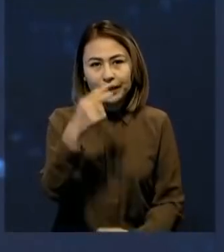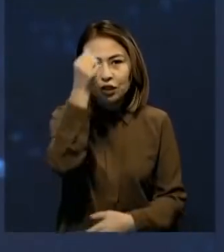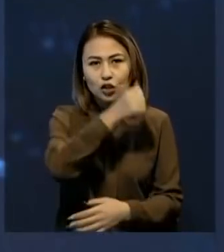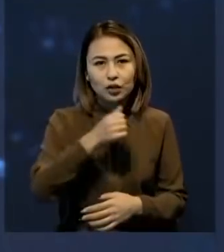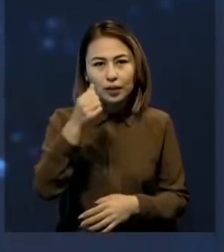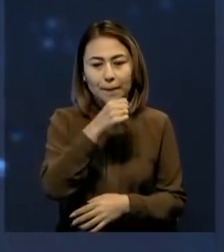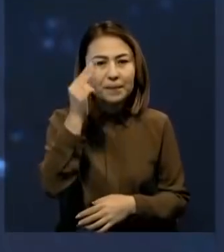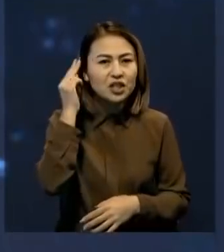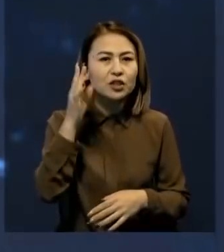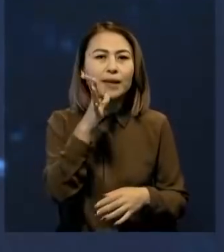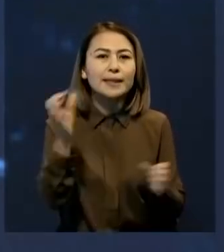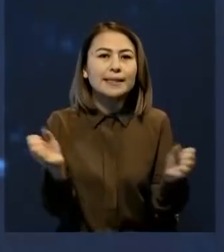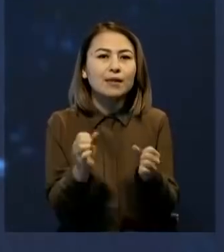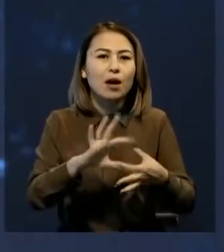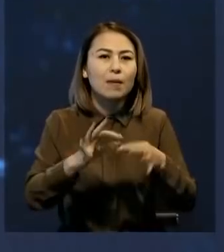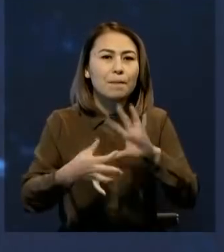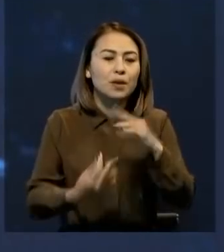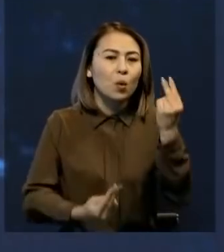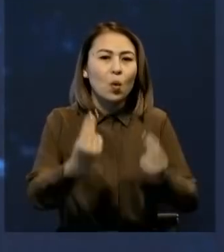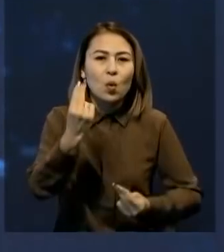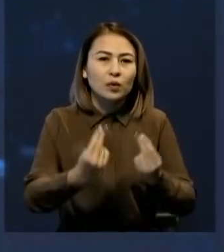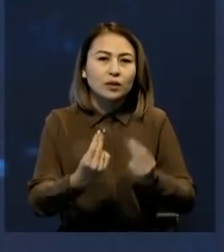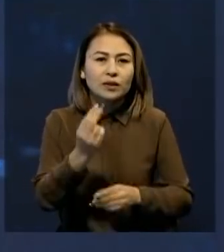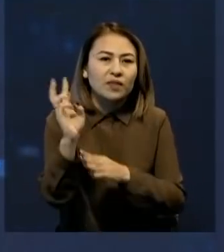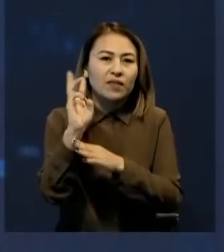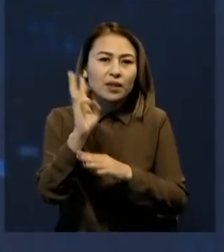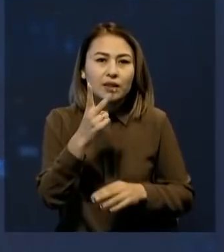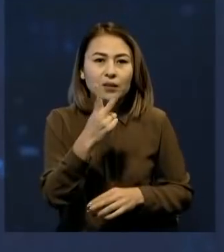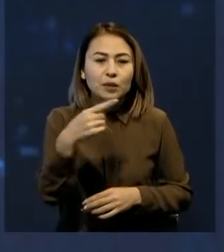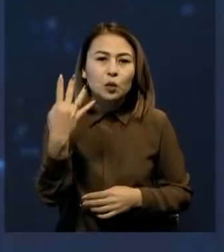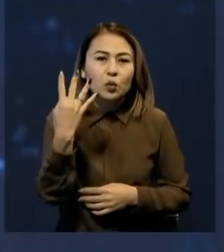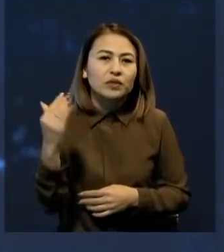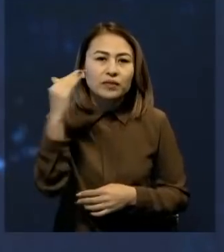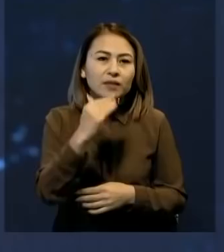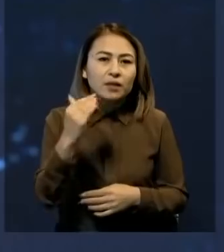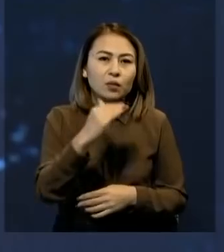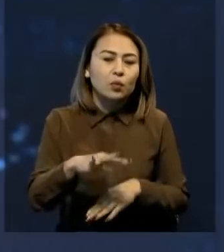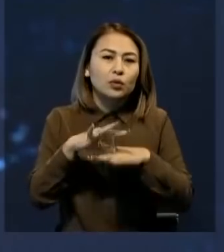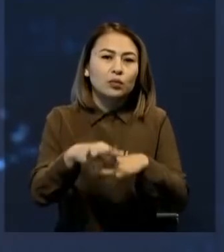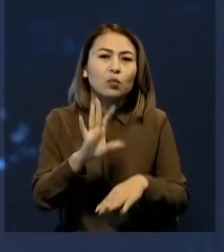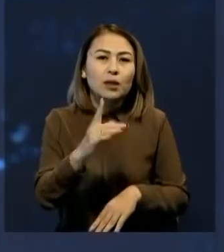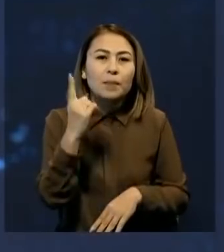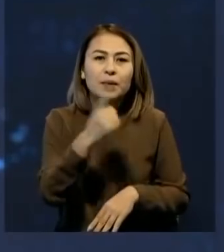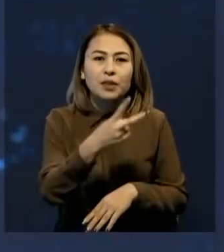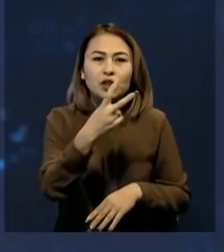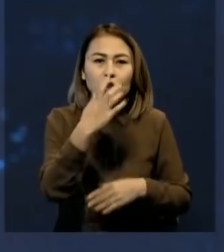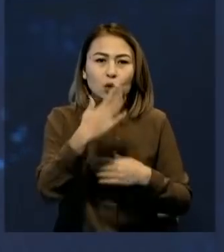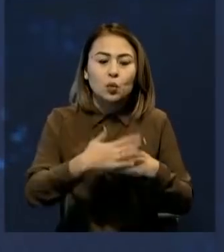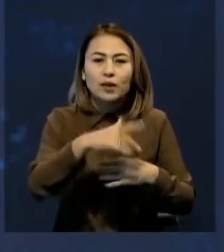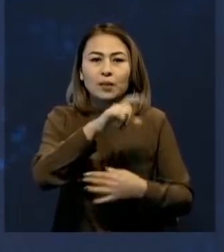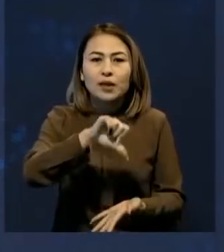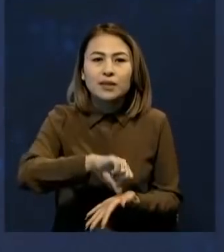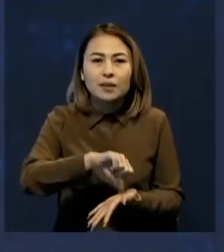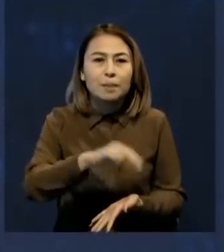Жылғы Бейжіңдегі қысқы олимпиада ойындарының алау жағу эстафетасы 2-4 ақпан аралығында өтеді. Оған 1200-ге